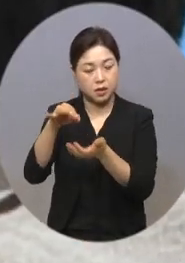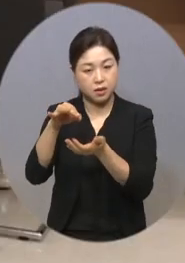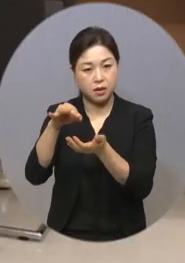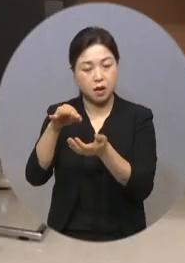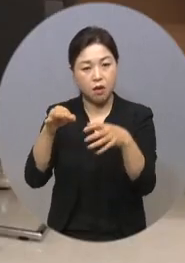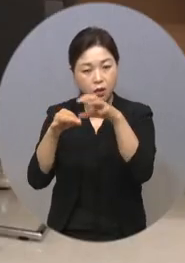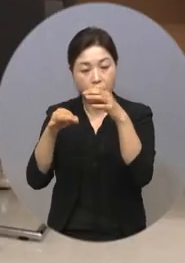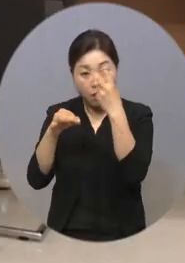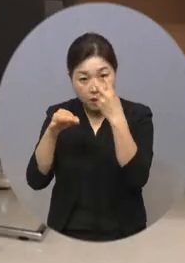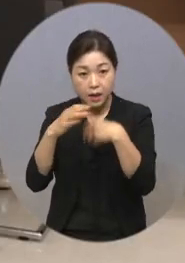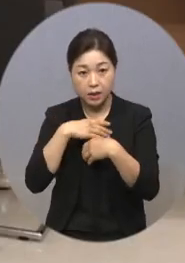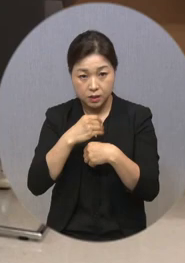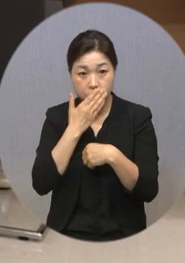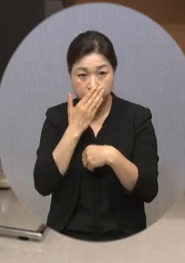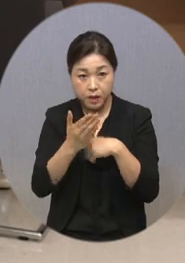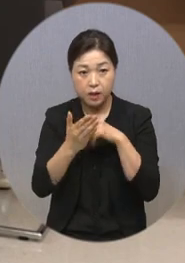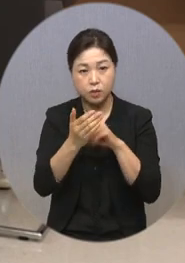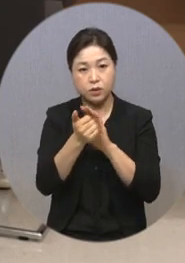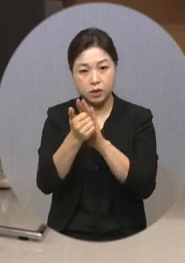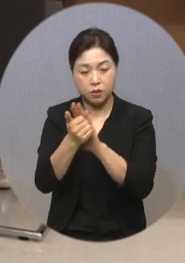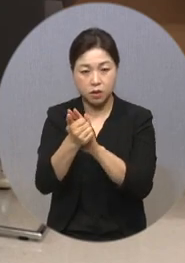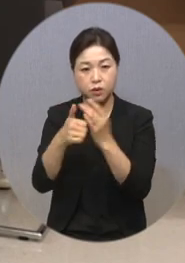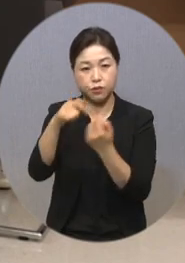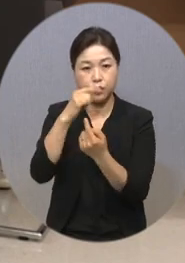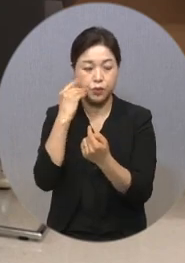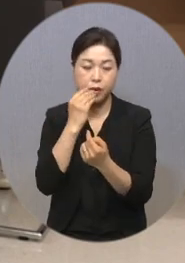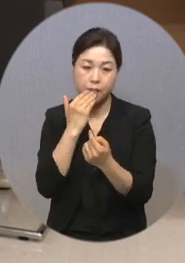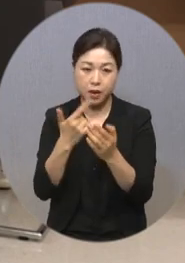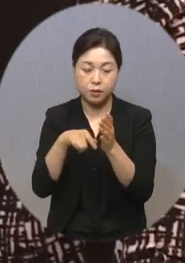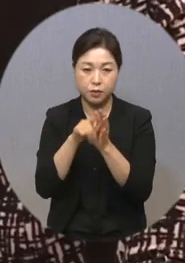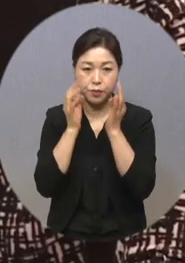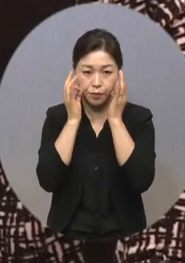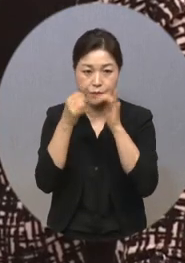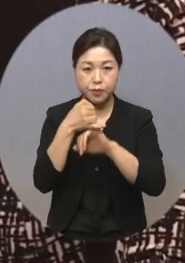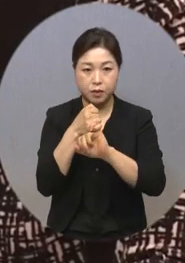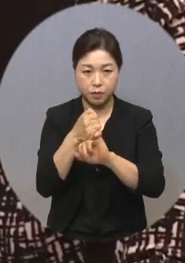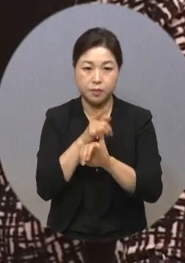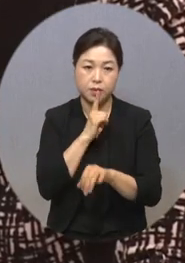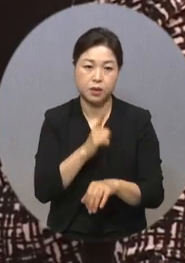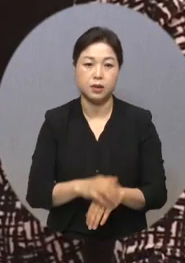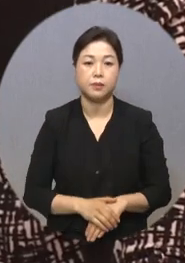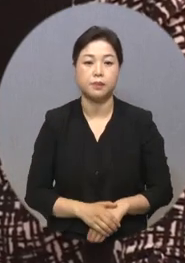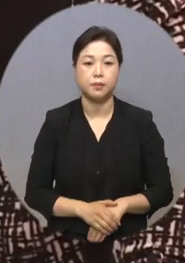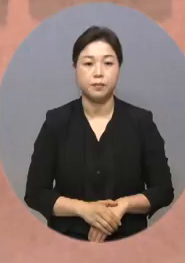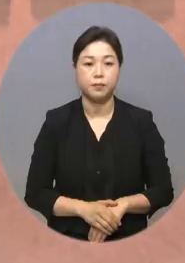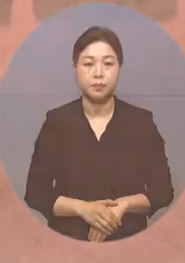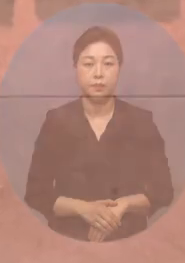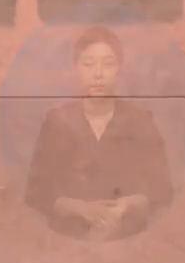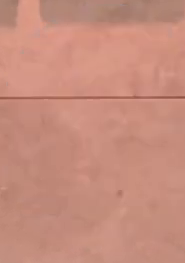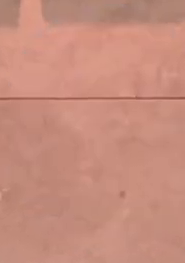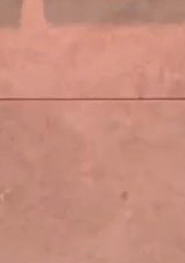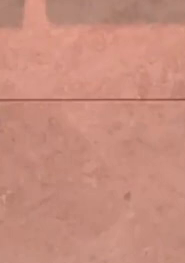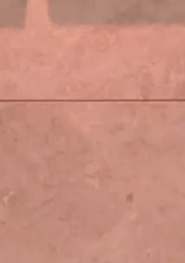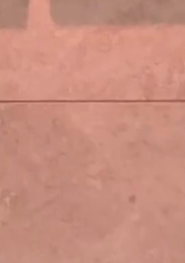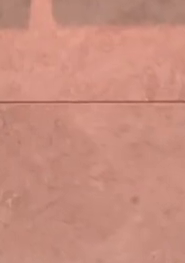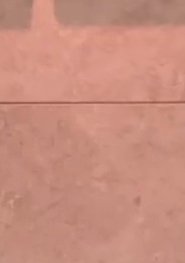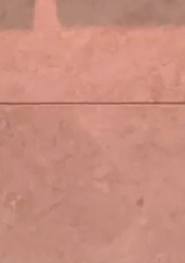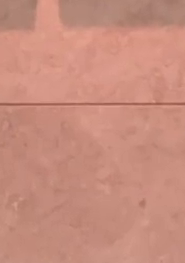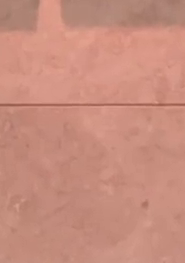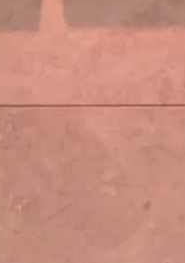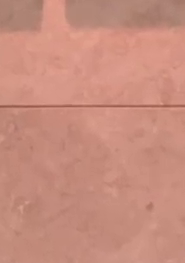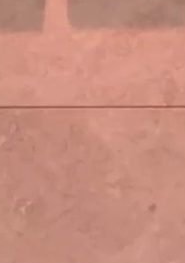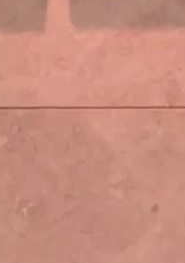기반이 안정적으로 정착될 수 있도록 최선을 다하겠다 는 의지를 밝혔습니다 복지 tv 뉴스 버섯